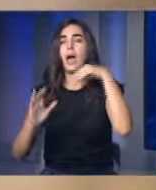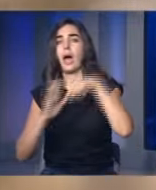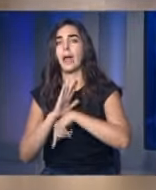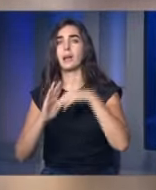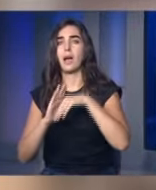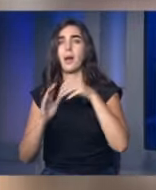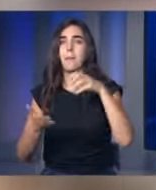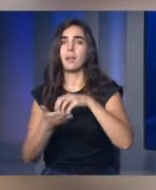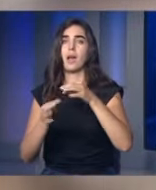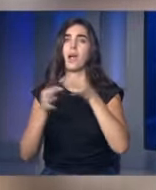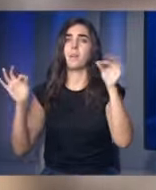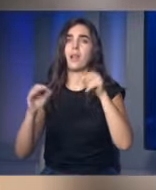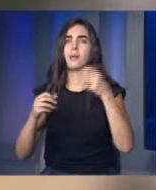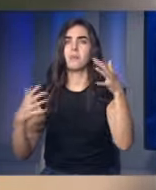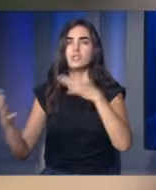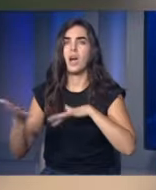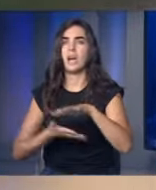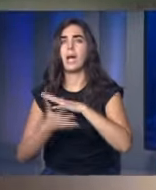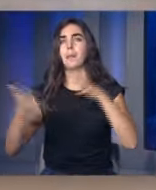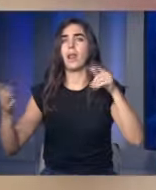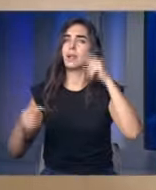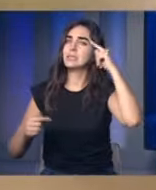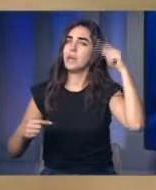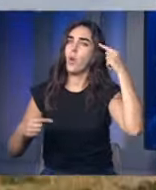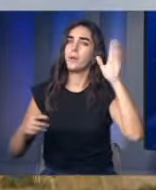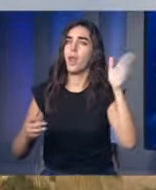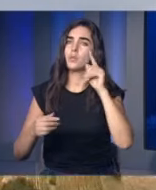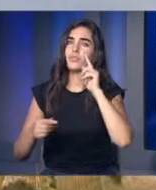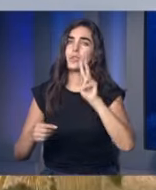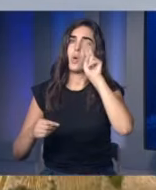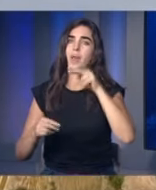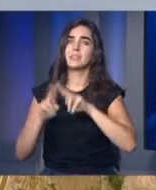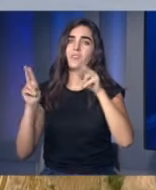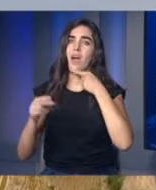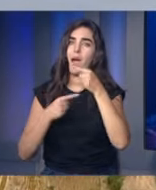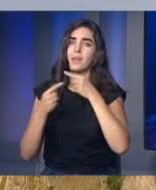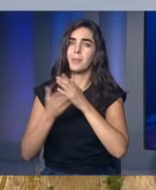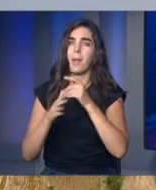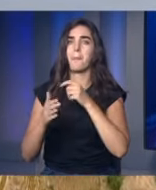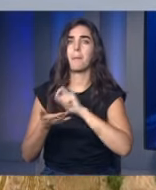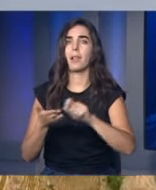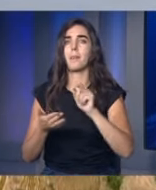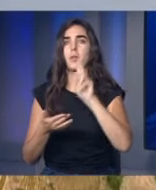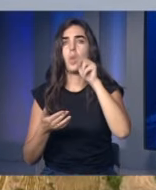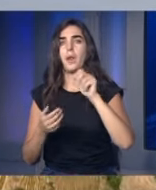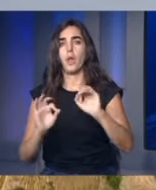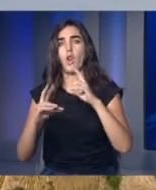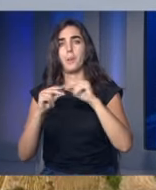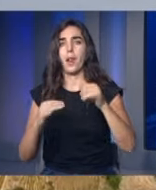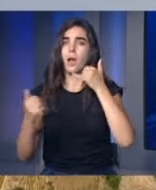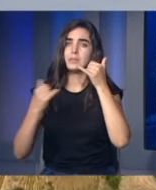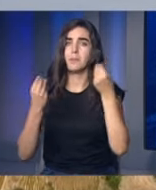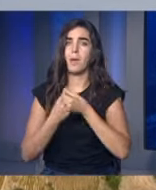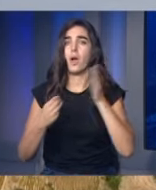المنطقة بأكملها في كارثة لا يمكن تصورها. وتجري اليونيفيل ومكتب المنسق الخاص للأمم المتحدة في لبنان اتصالات